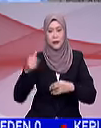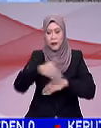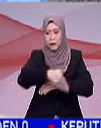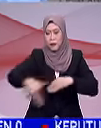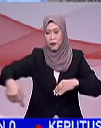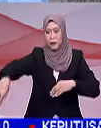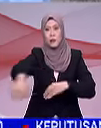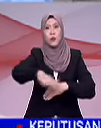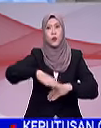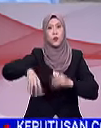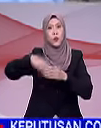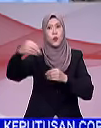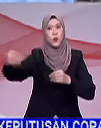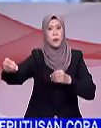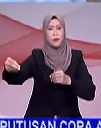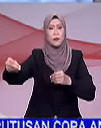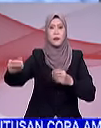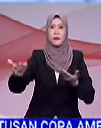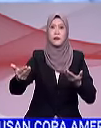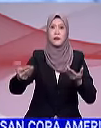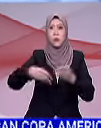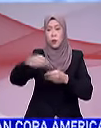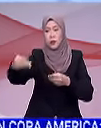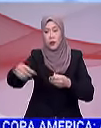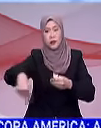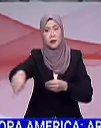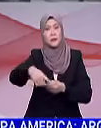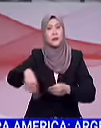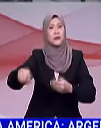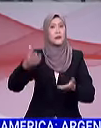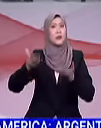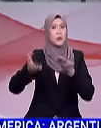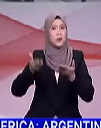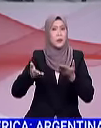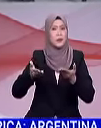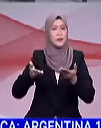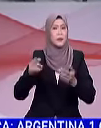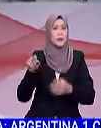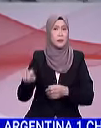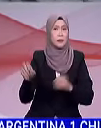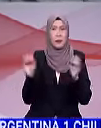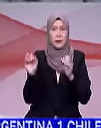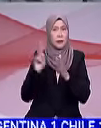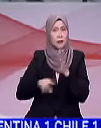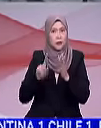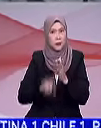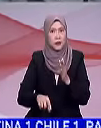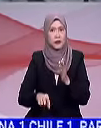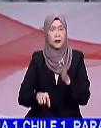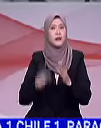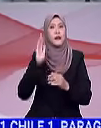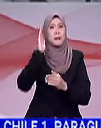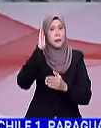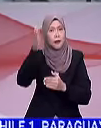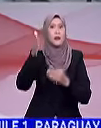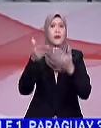nih ada luar daripada kawalan dalam pagar itu kemungkinan besar jika mereka tidak ada apa-apa mungkin kita akan